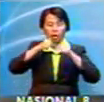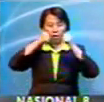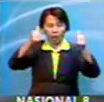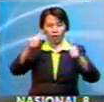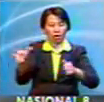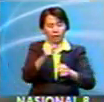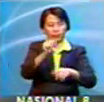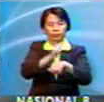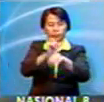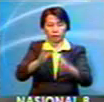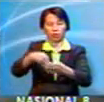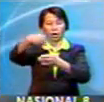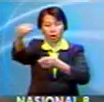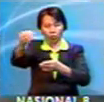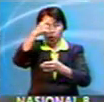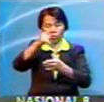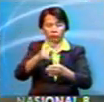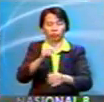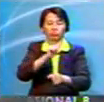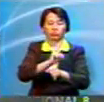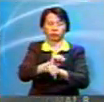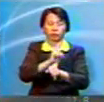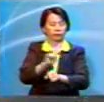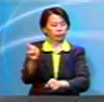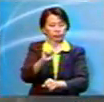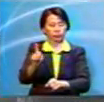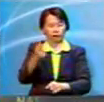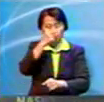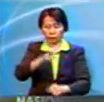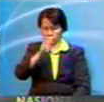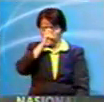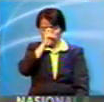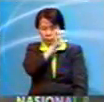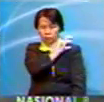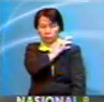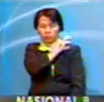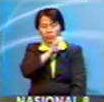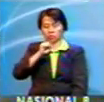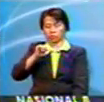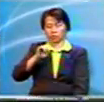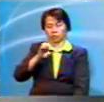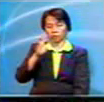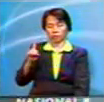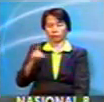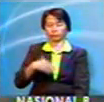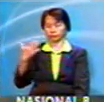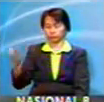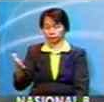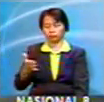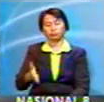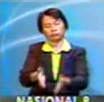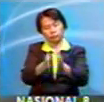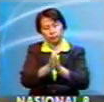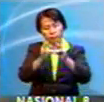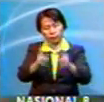untuk mengambil pekerja asing untuk menampung kekurangan pekerja. Ini ditegaskan pengerusinya Tan Sri Syed Hamid Albah. Ya, beliau sebaliknya